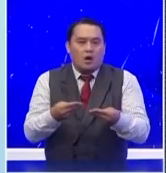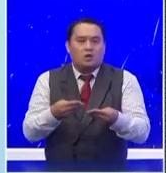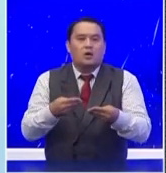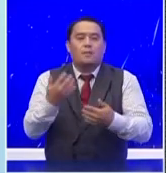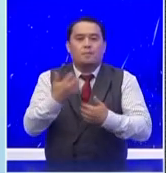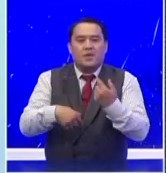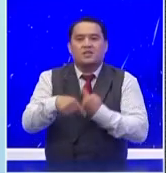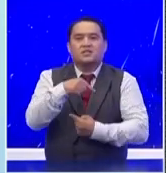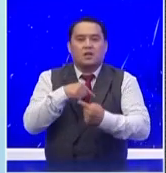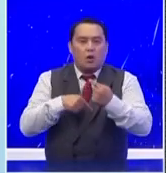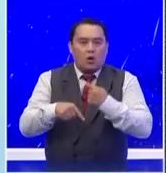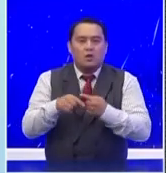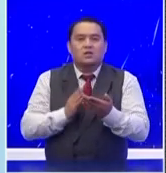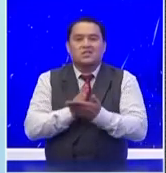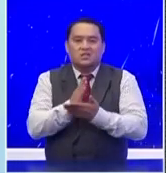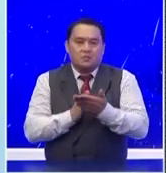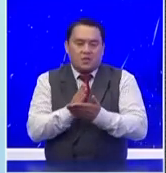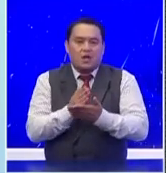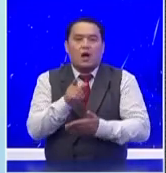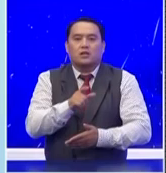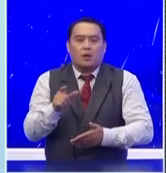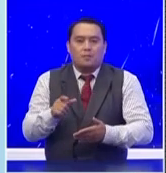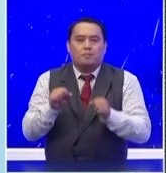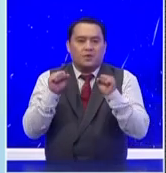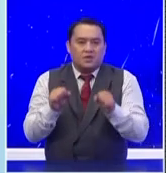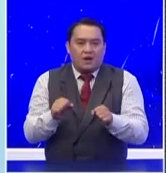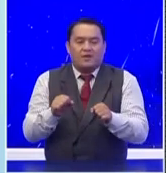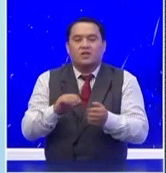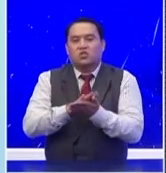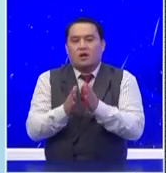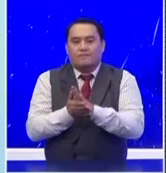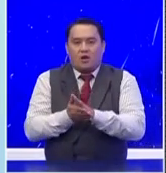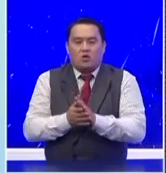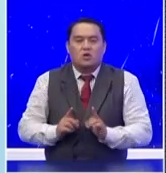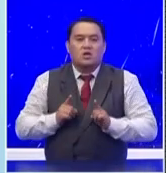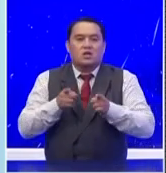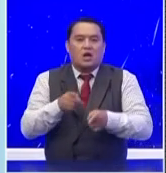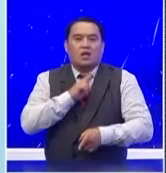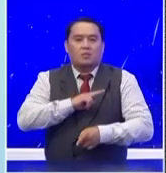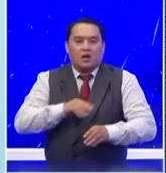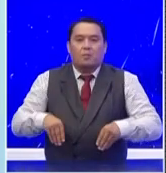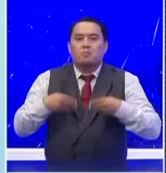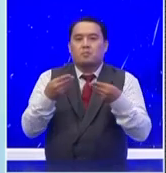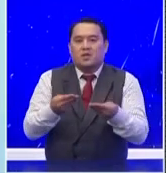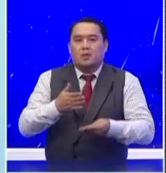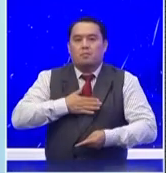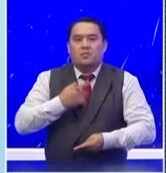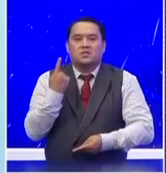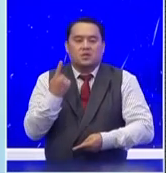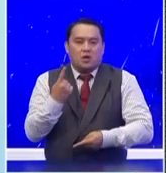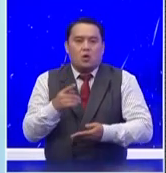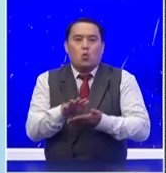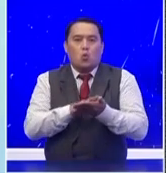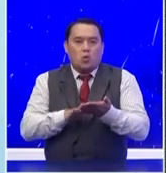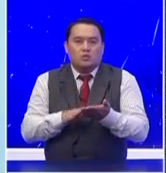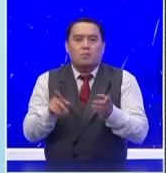және микробизнес субъектілерінің қызметкерлері мен азаматтық құқықтық келісім шарт бойынша кіріс алатын адамдарға беріледі. Біздің бір сұрайтынымыз